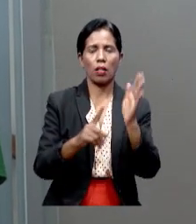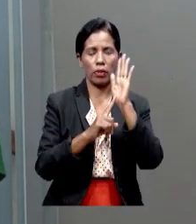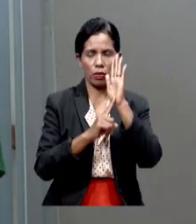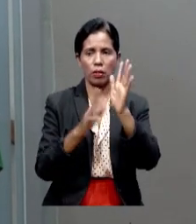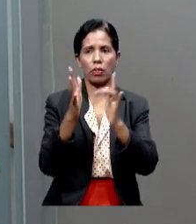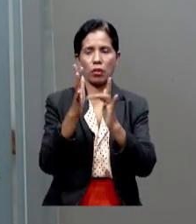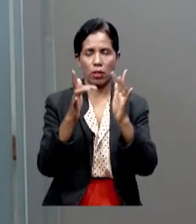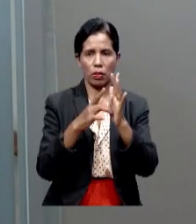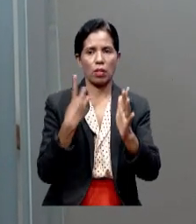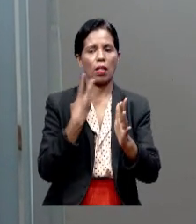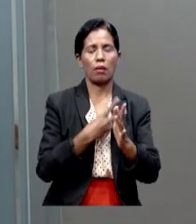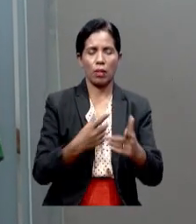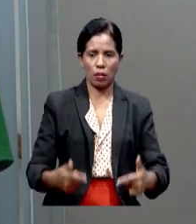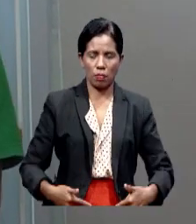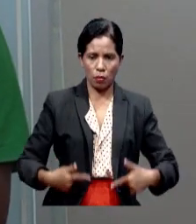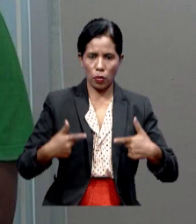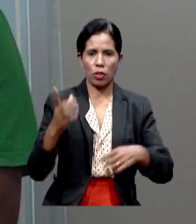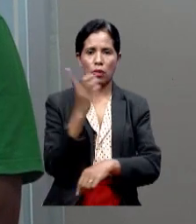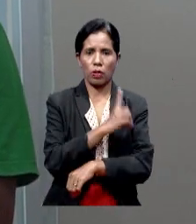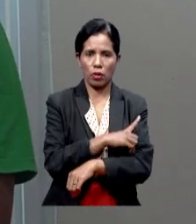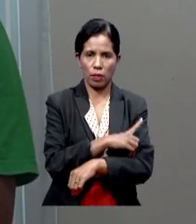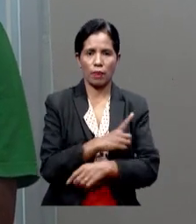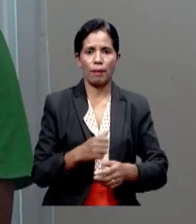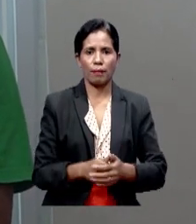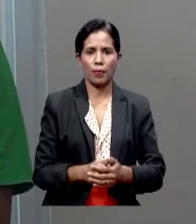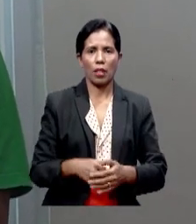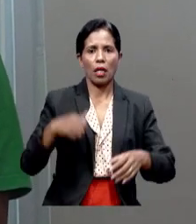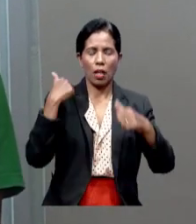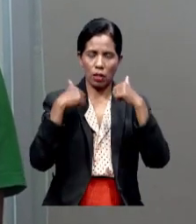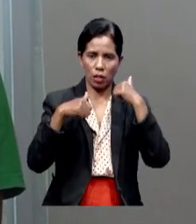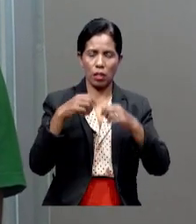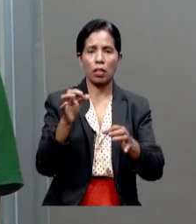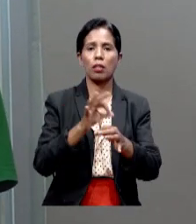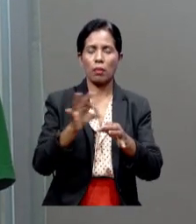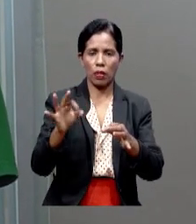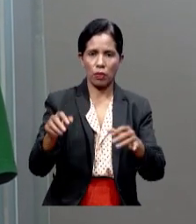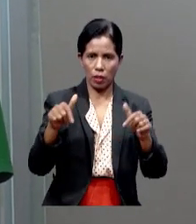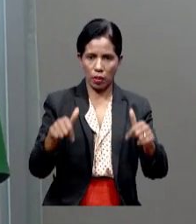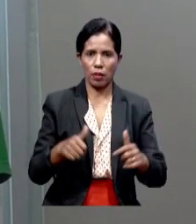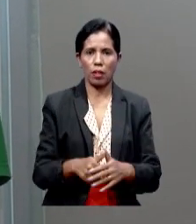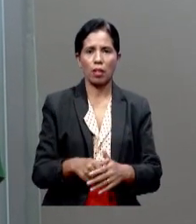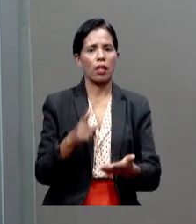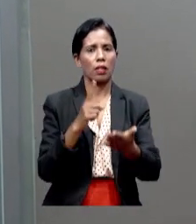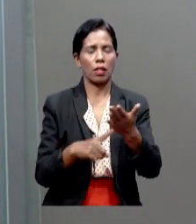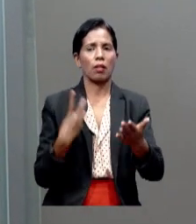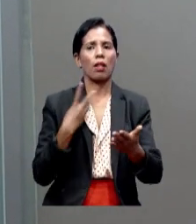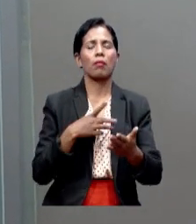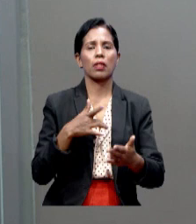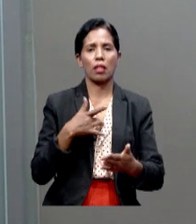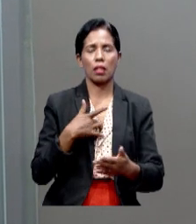Zeus ya mino Morris olor dunia. Entau aktivitade spiritual idane saya dama kami senti ya